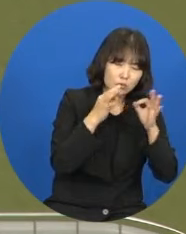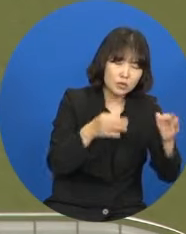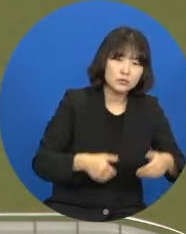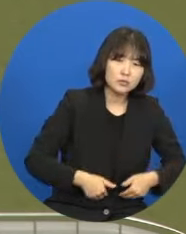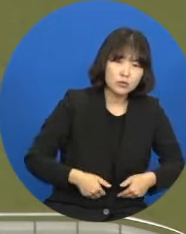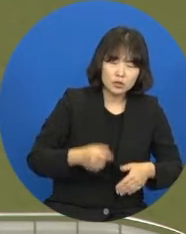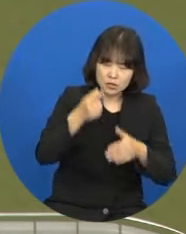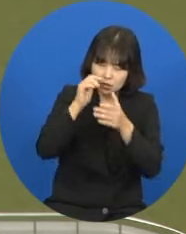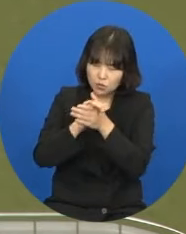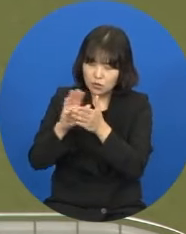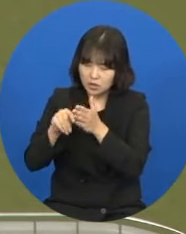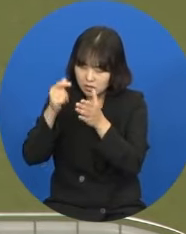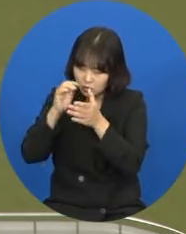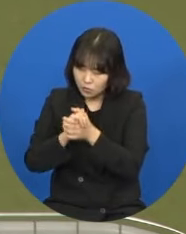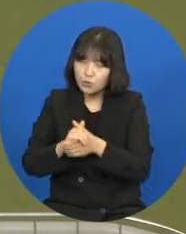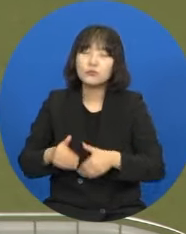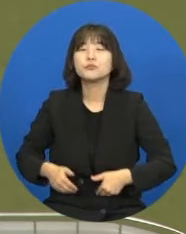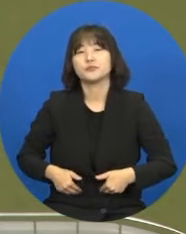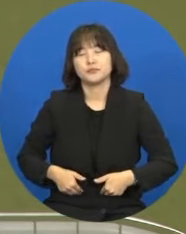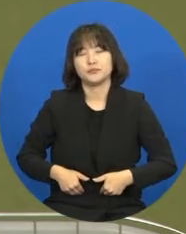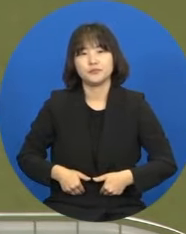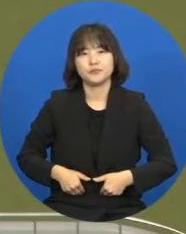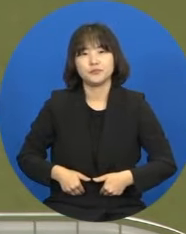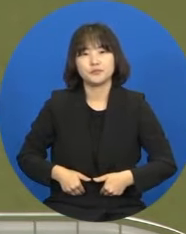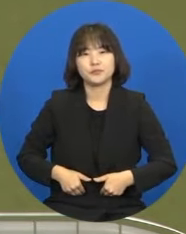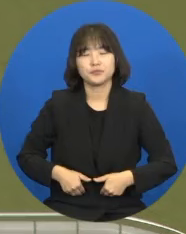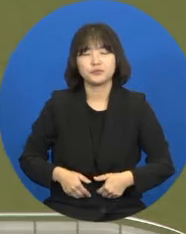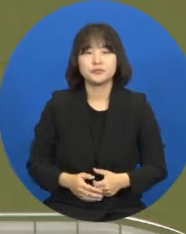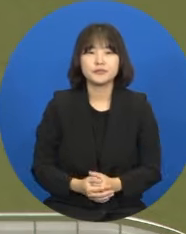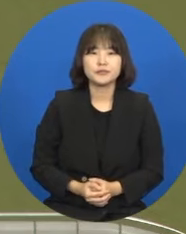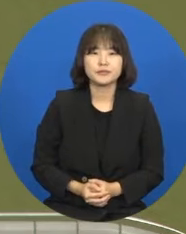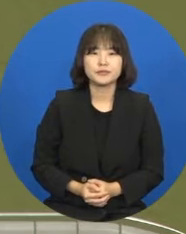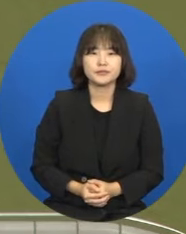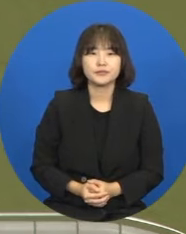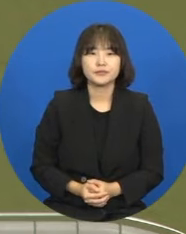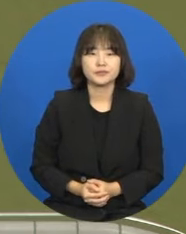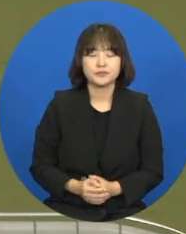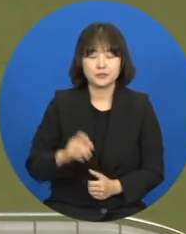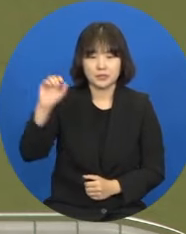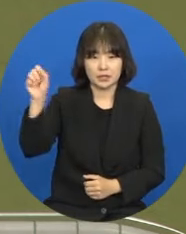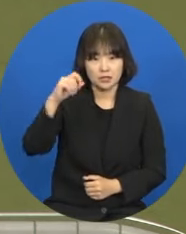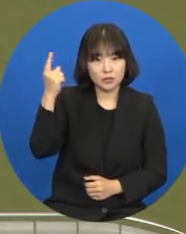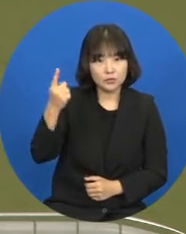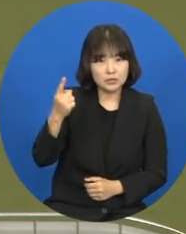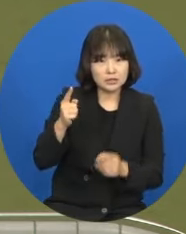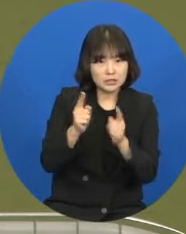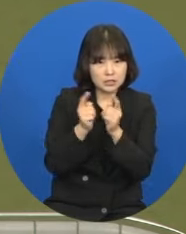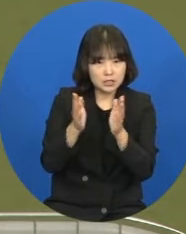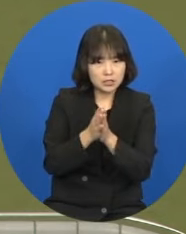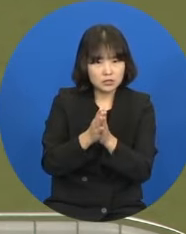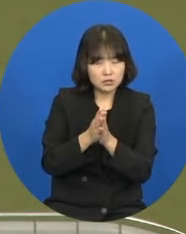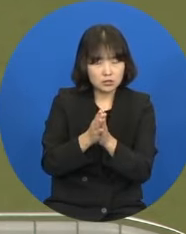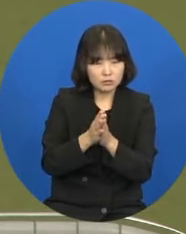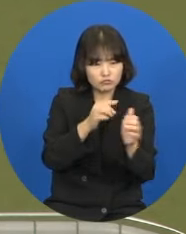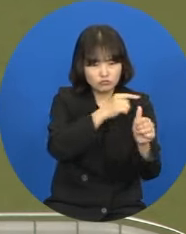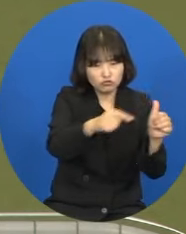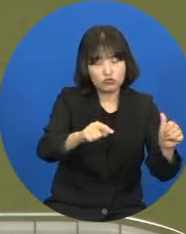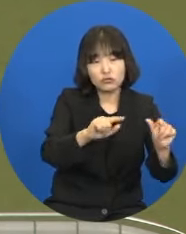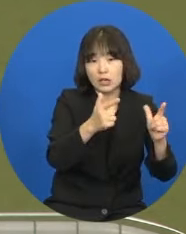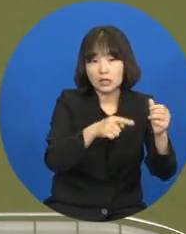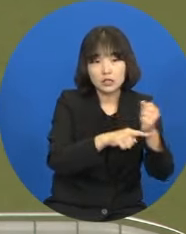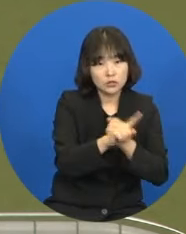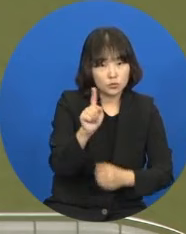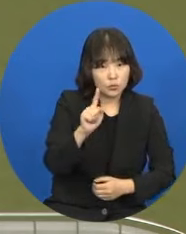기도해야 된다는 거예요 하지만 말씀드린 것처럼 다윗이 직접 손으로 죽이지 않은 이유는